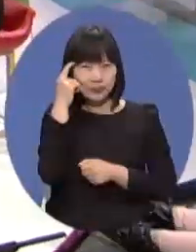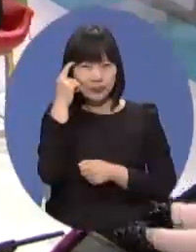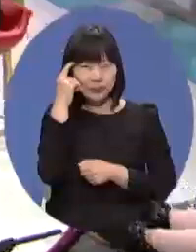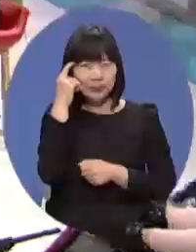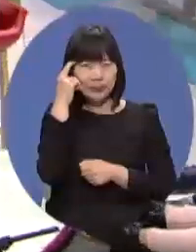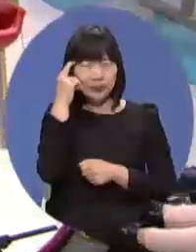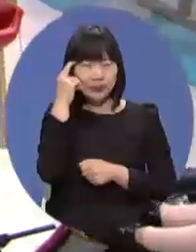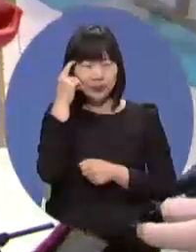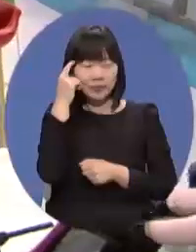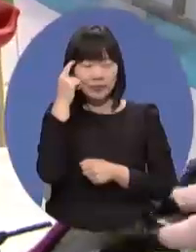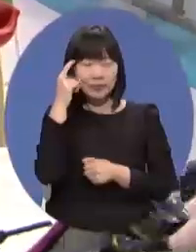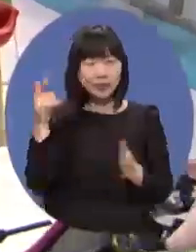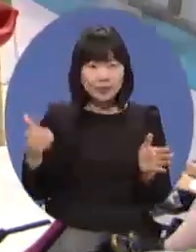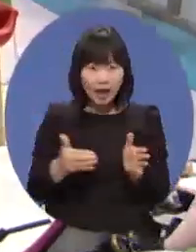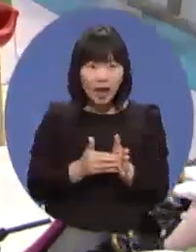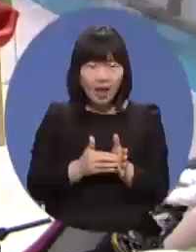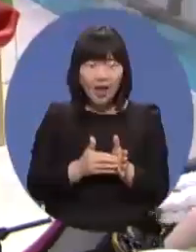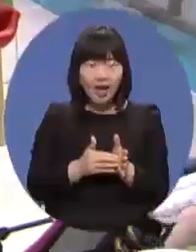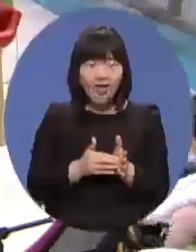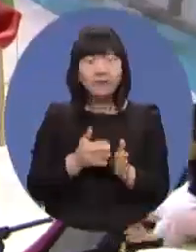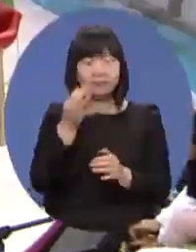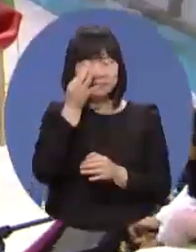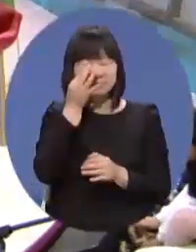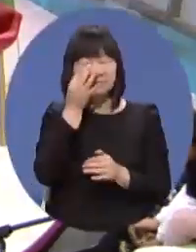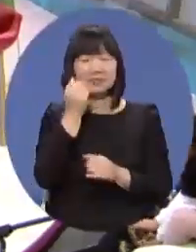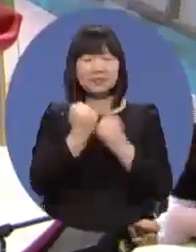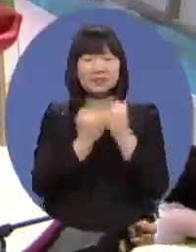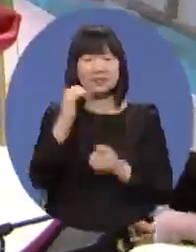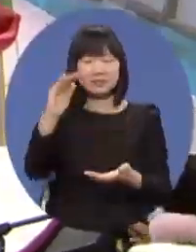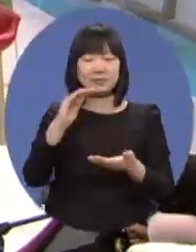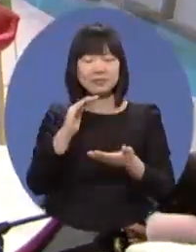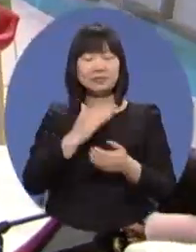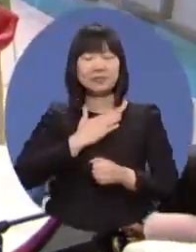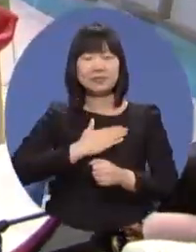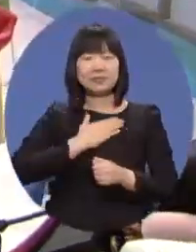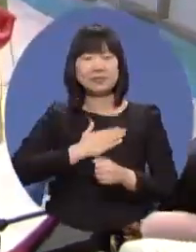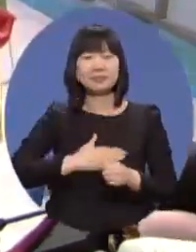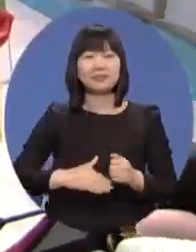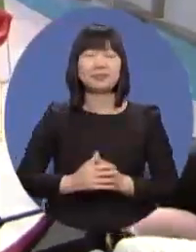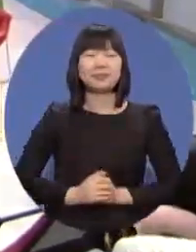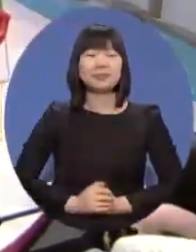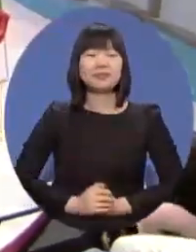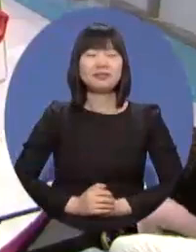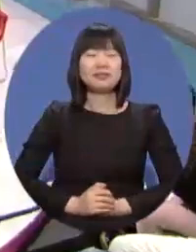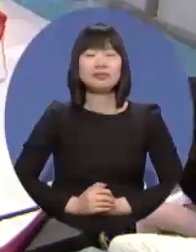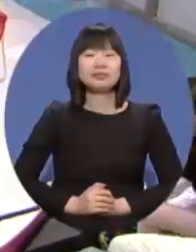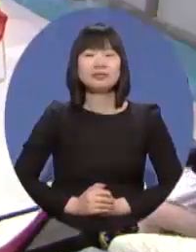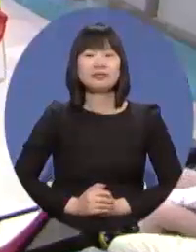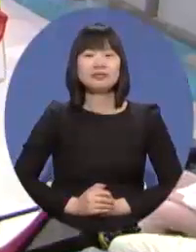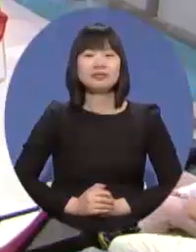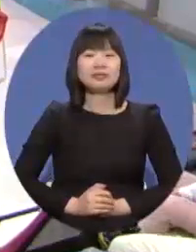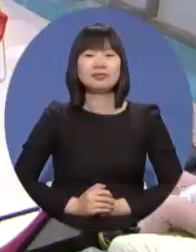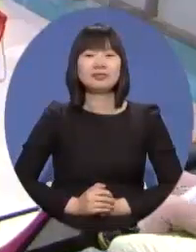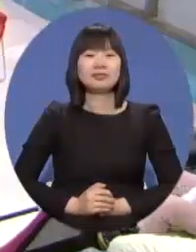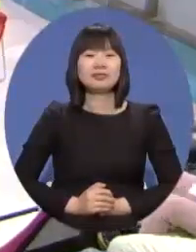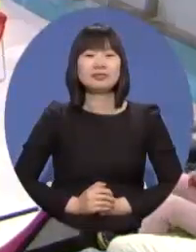네. 다 쓰셨으면 저희가 스케치북 드리고 설명 들어보겠습니다. 네. 자, 한번 들어볼까요?